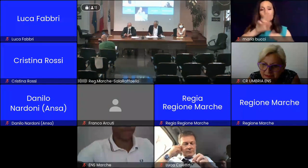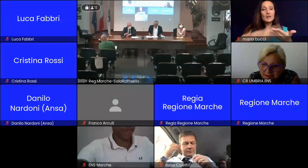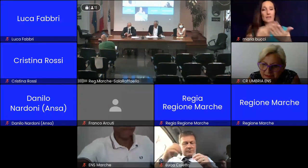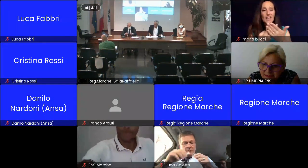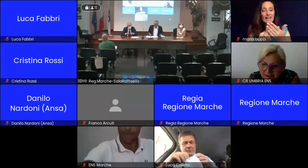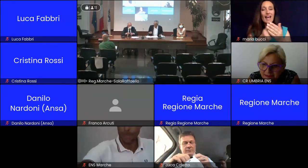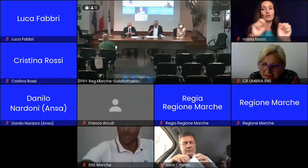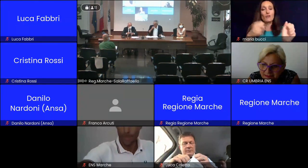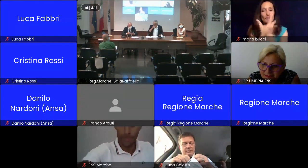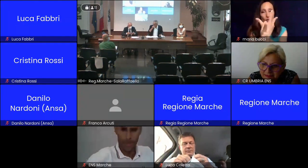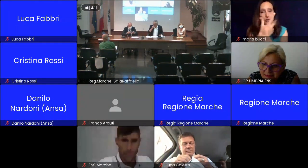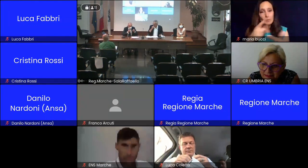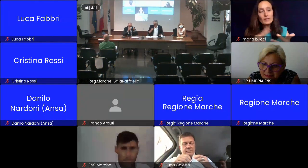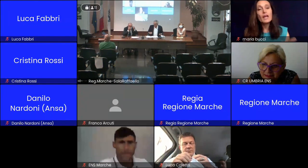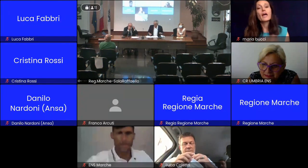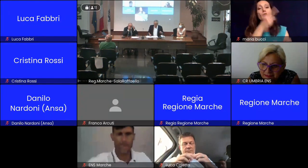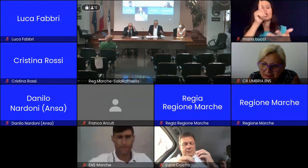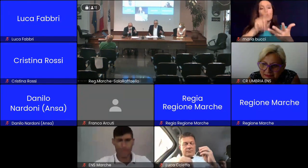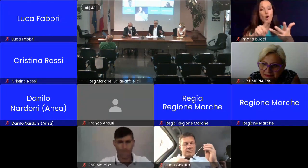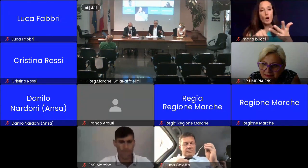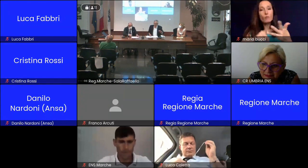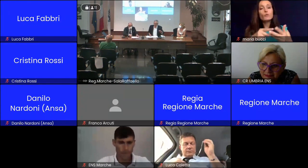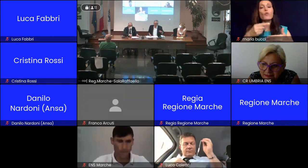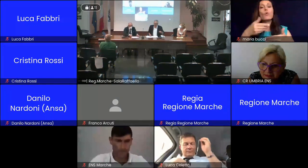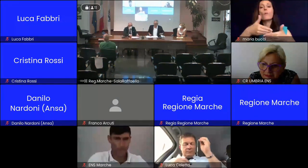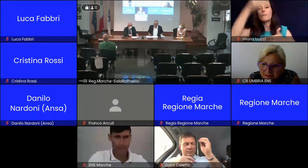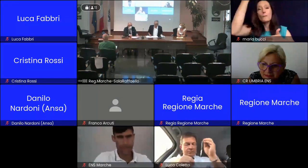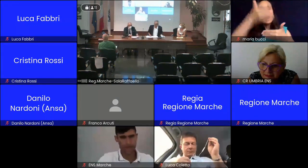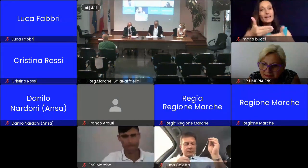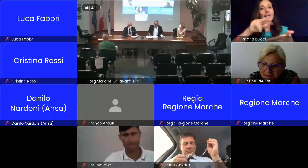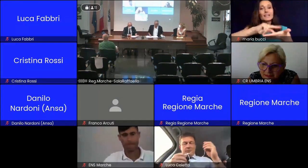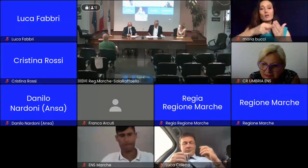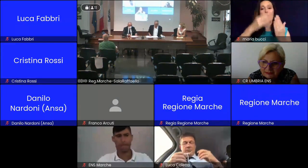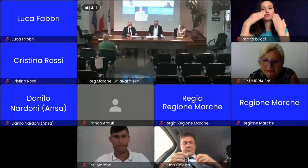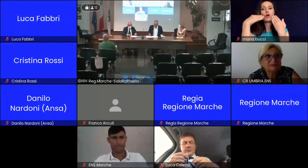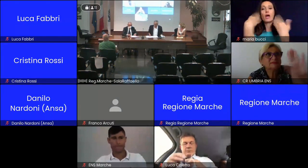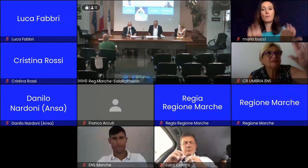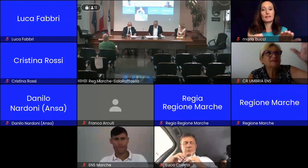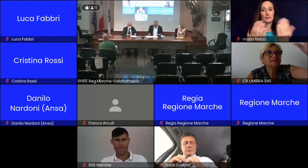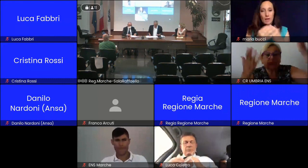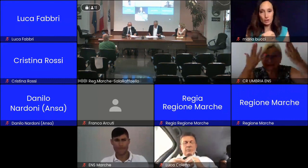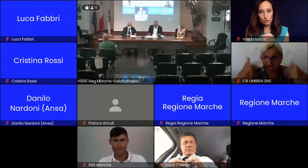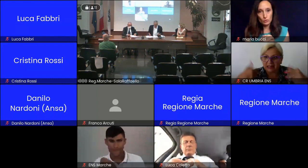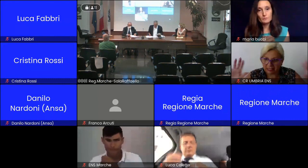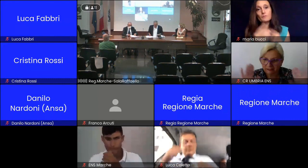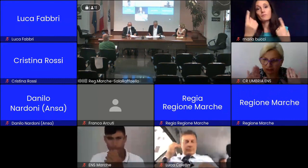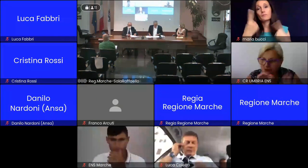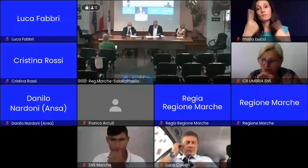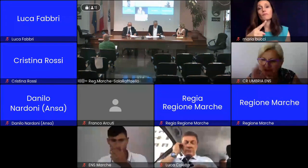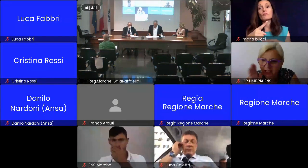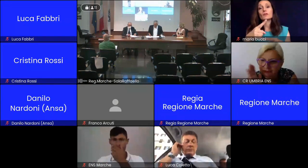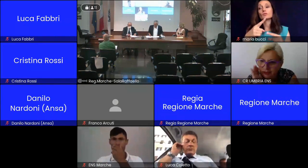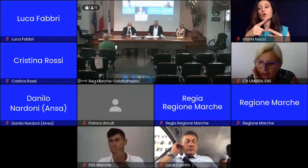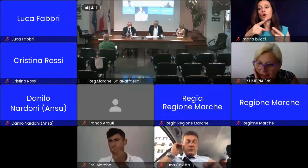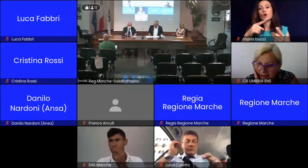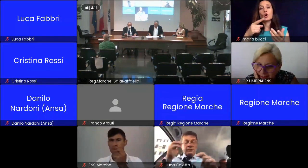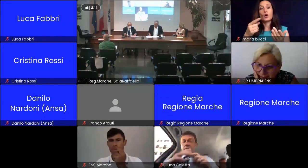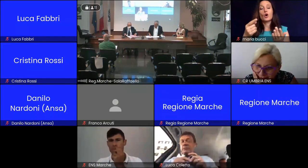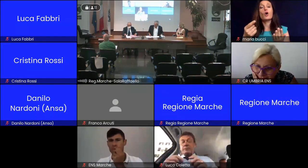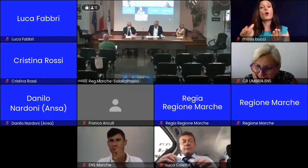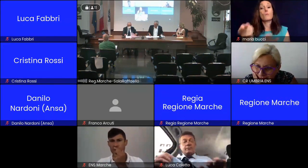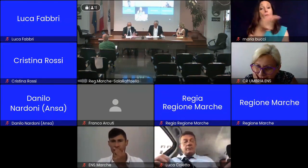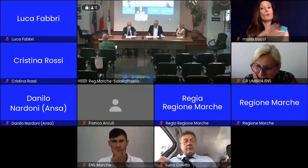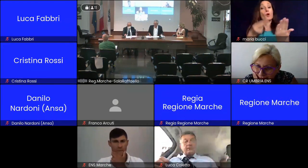di comunicazione. Un progetto importante, noi tenete conto che noi abbiamo una legge regionale proprio